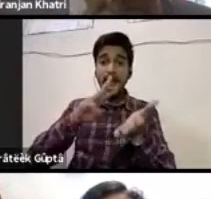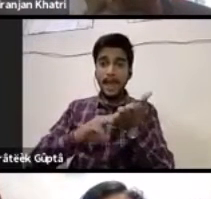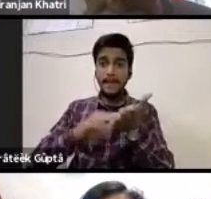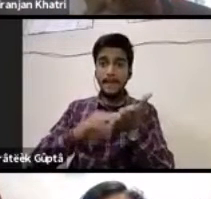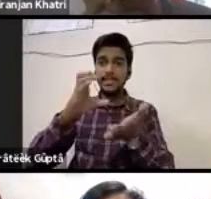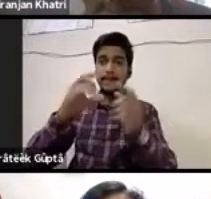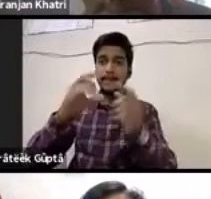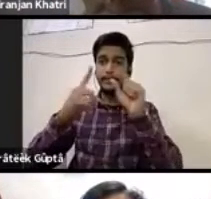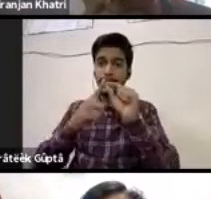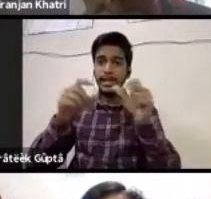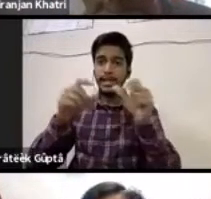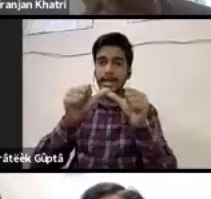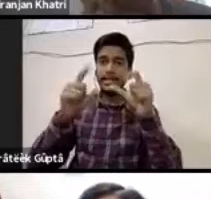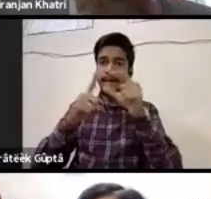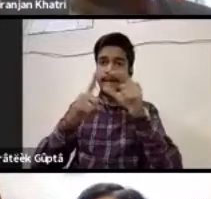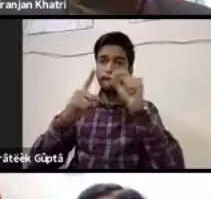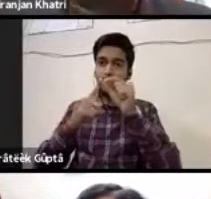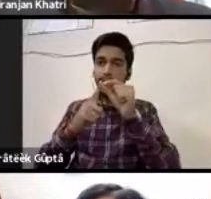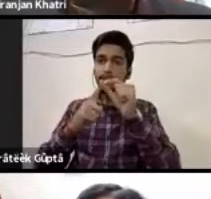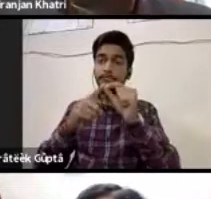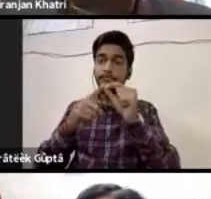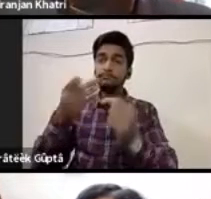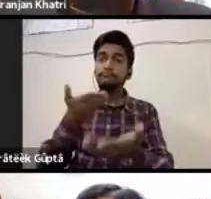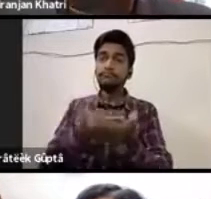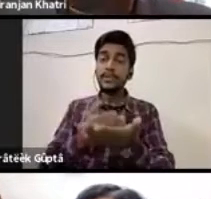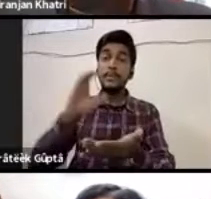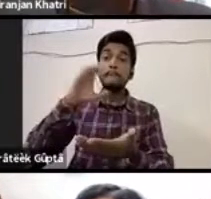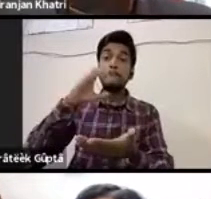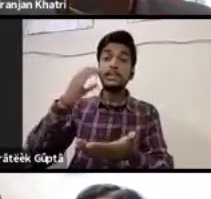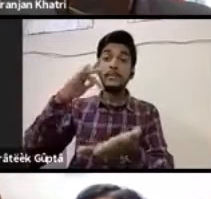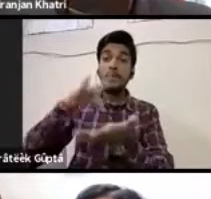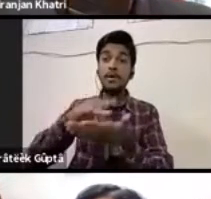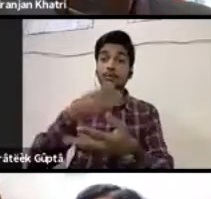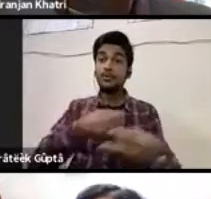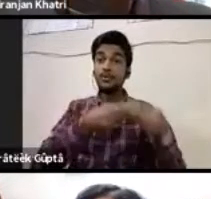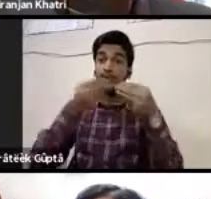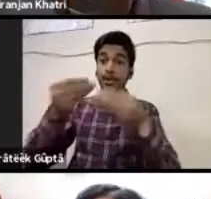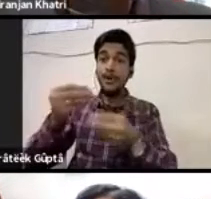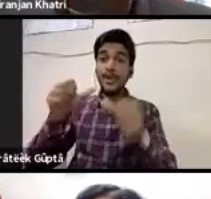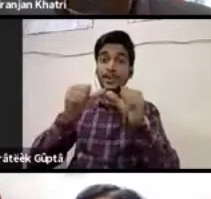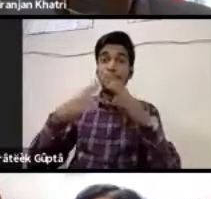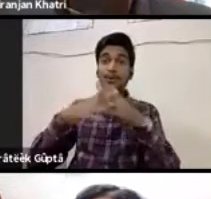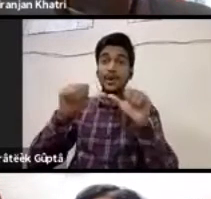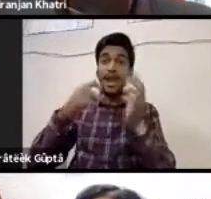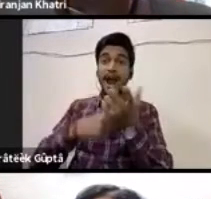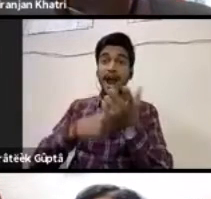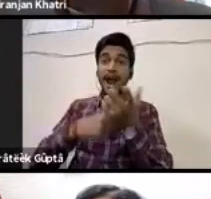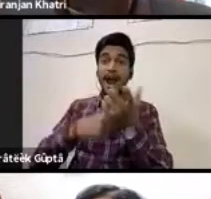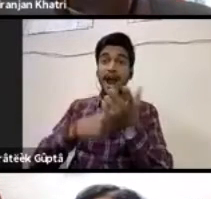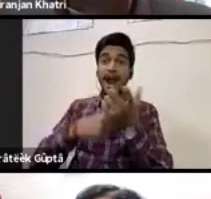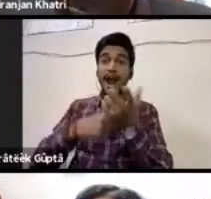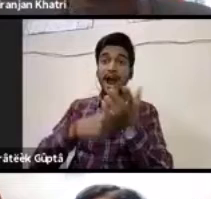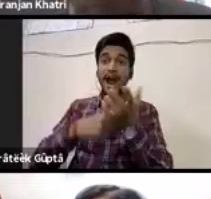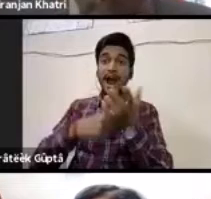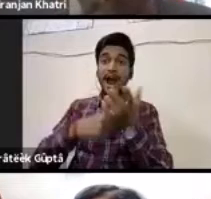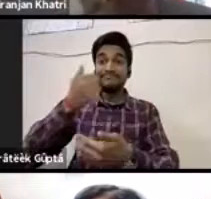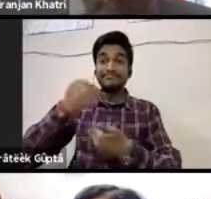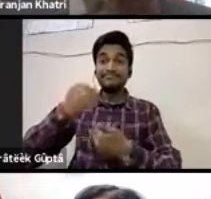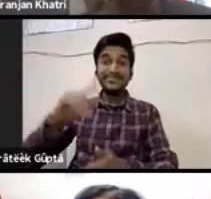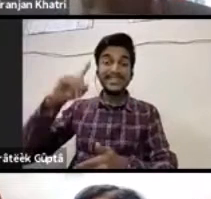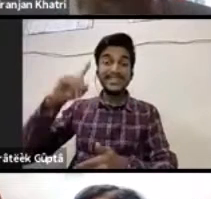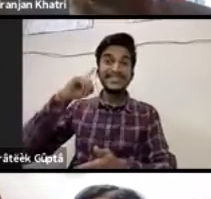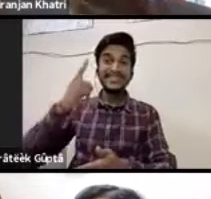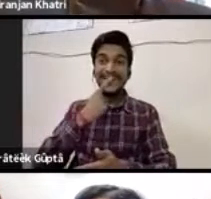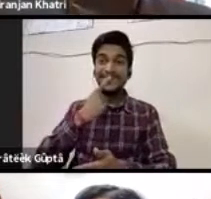पंजाब एजुकेशन एंड समिट अवार्ड भी मिला, और 2018 में मेरे बेटे को जो कि डेफ है उसको ऑल इंडिया स्किल